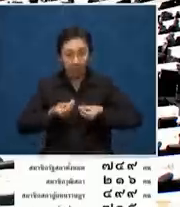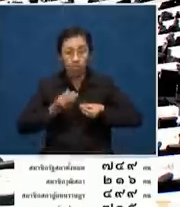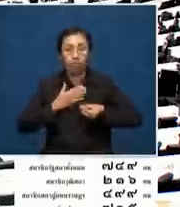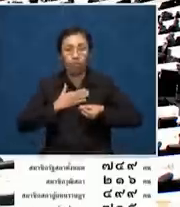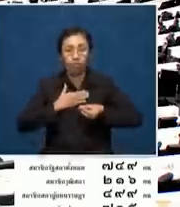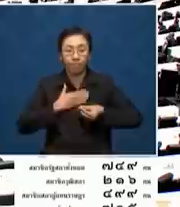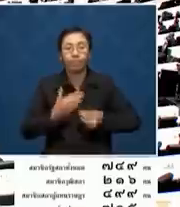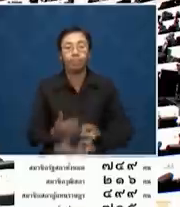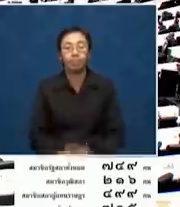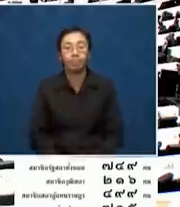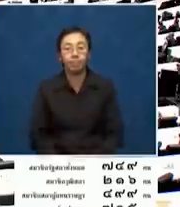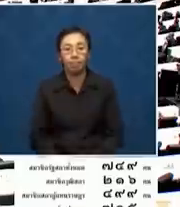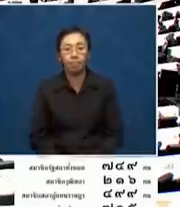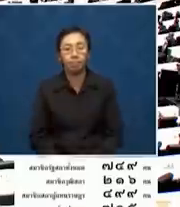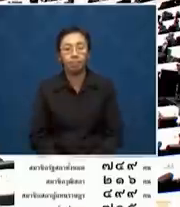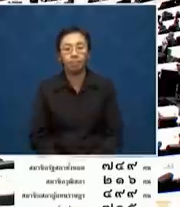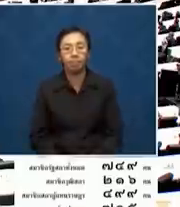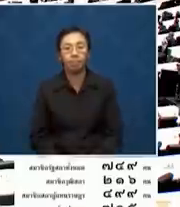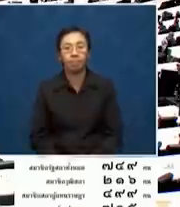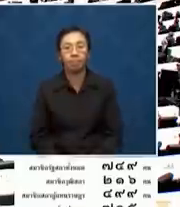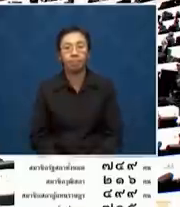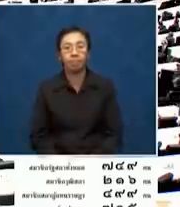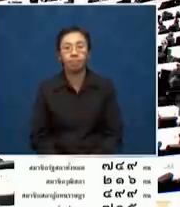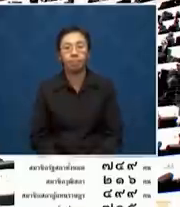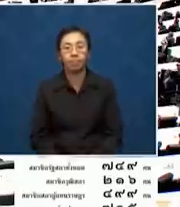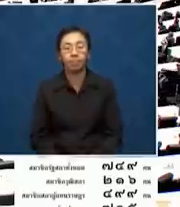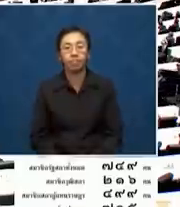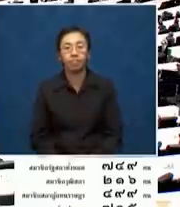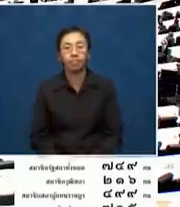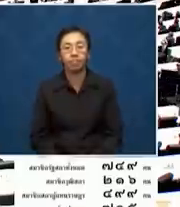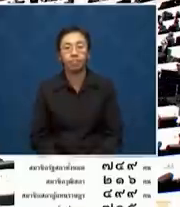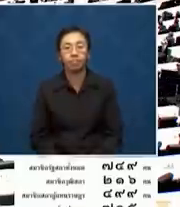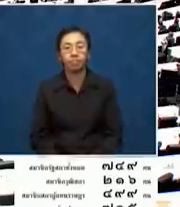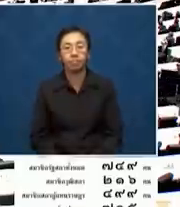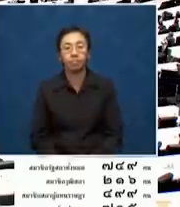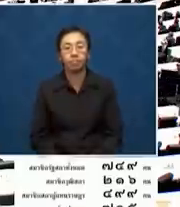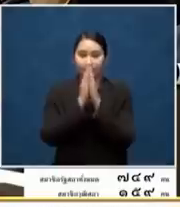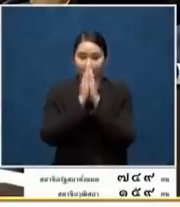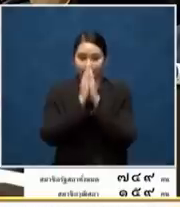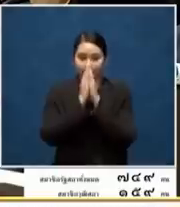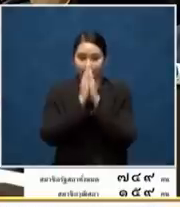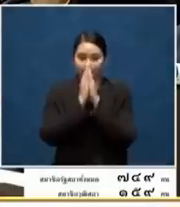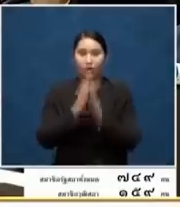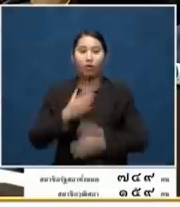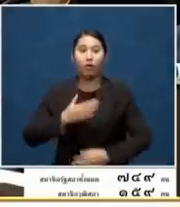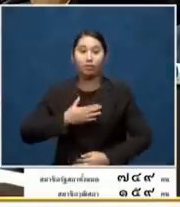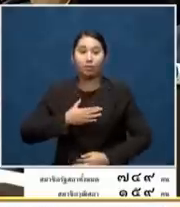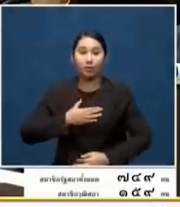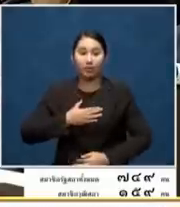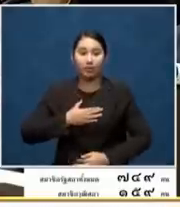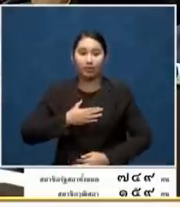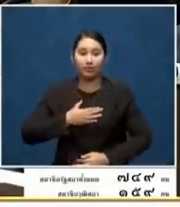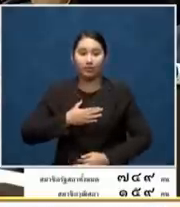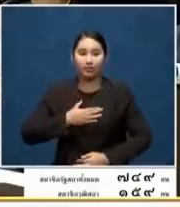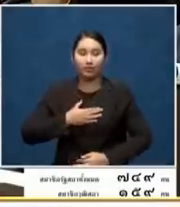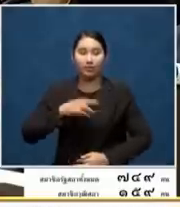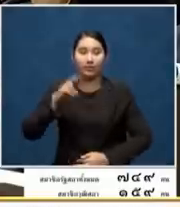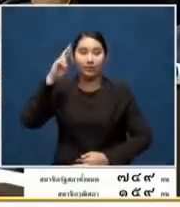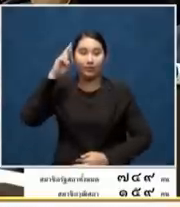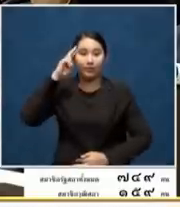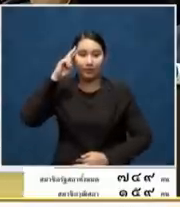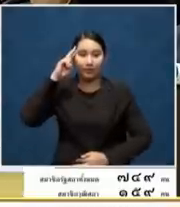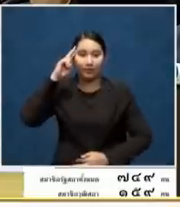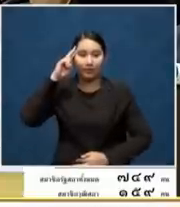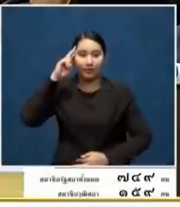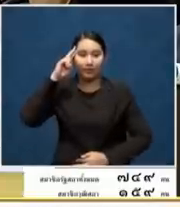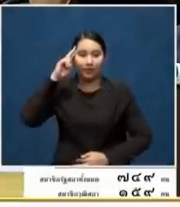ไปก็คือถ้าไม่ได้จะเสนอชื่อพิธาอีกไหมอันนี้แหละฮะจะเสนอชื่อพิธาอี